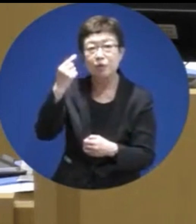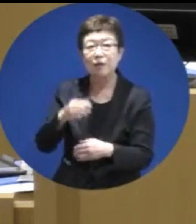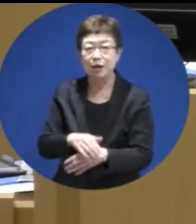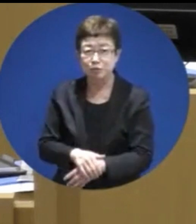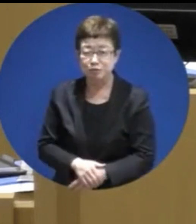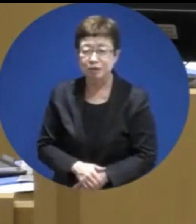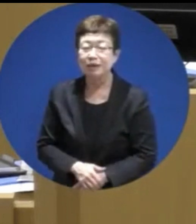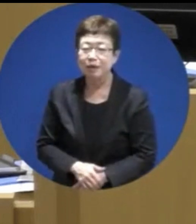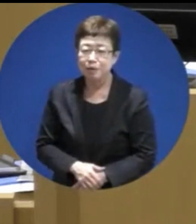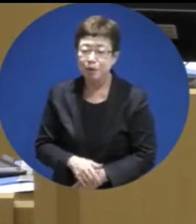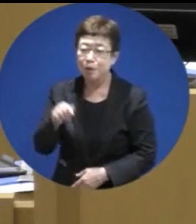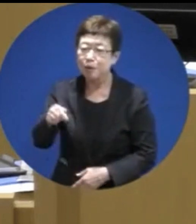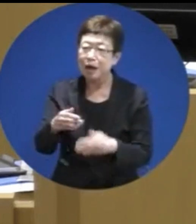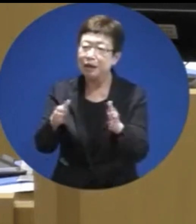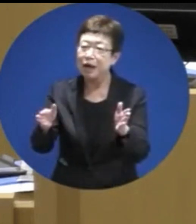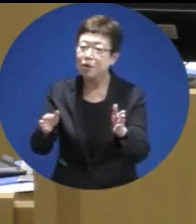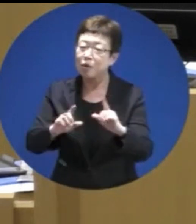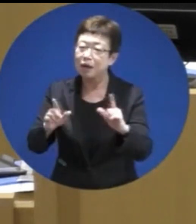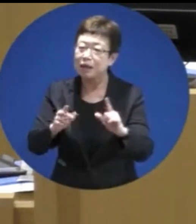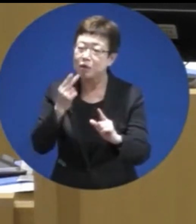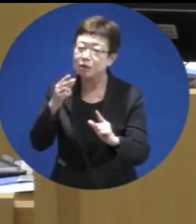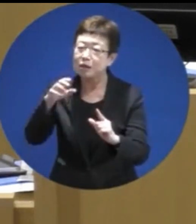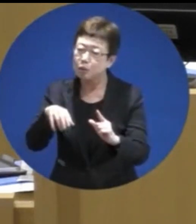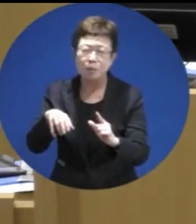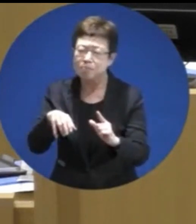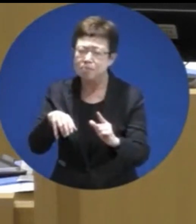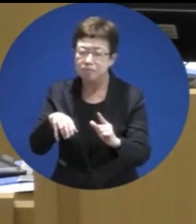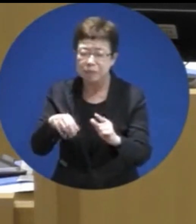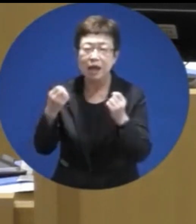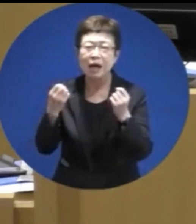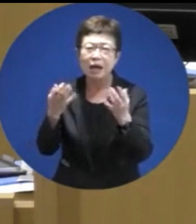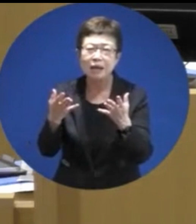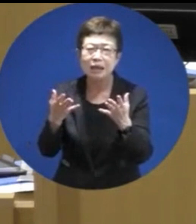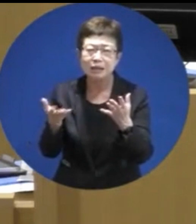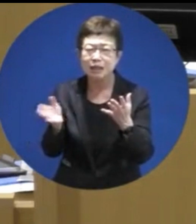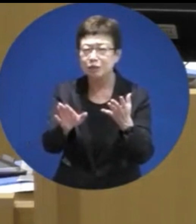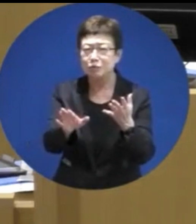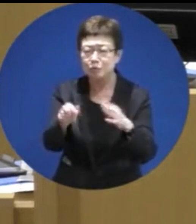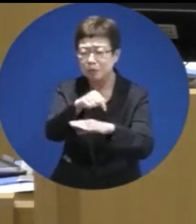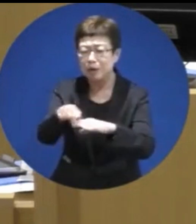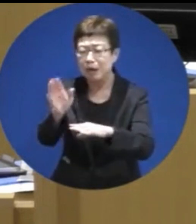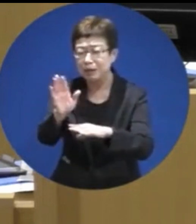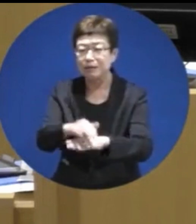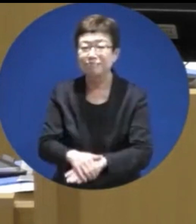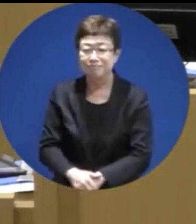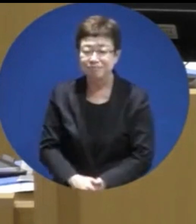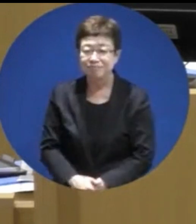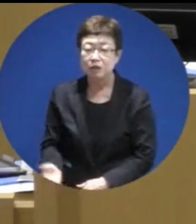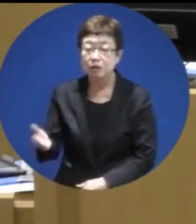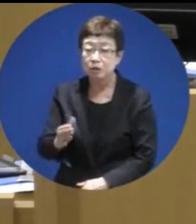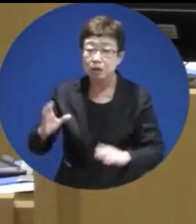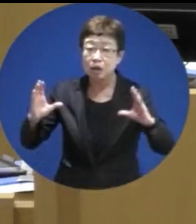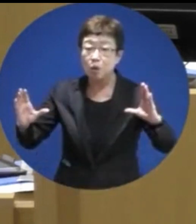ております。なお、屋外開放型喫煙所は、自動喫煙防止の観点から今後新たに整備する予定はありません。次